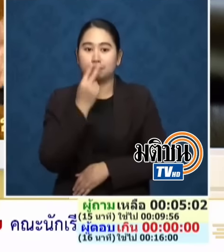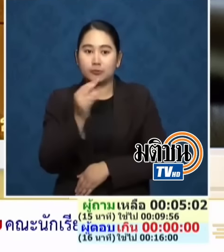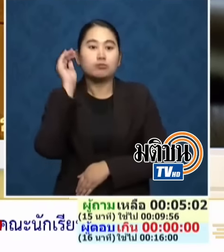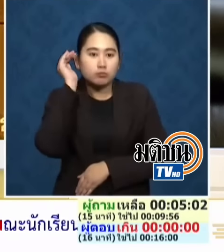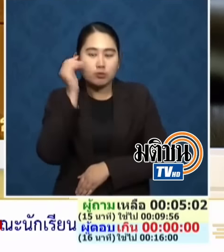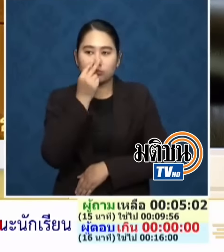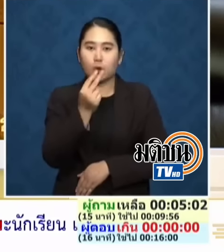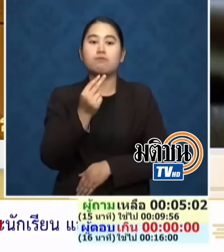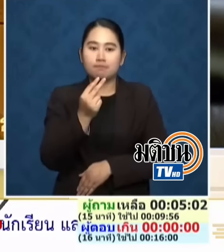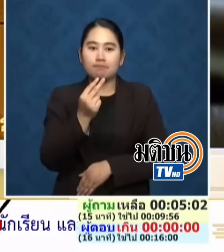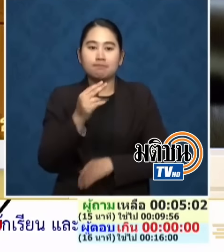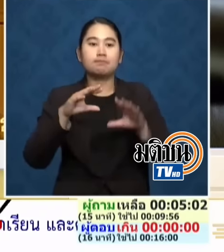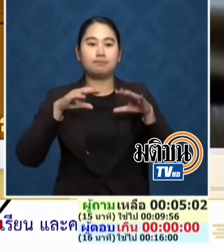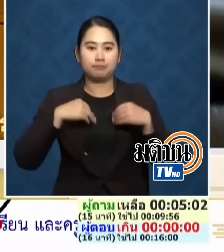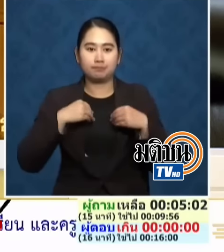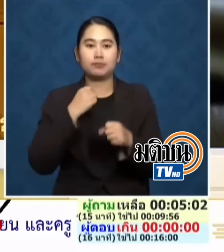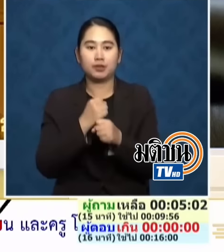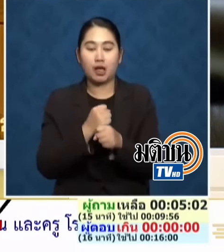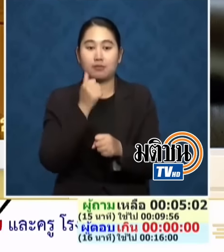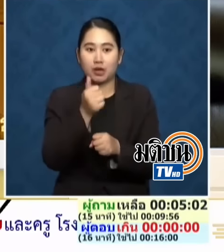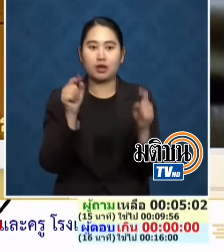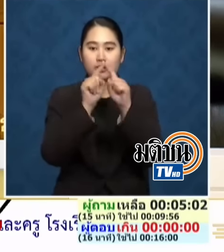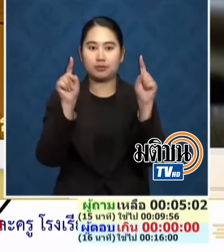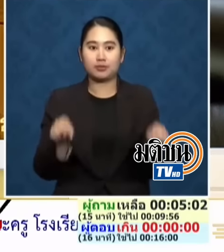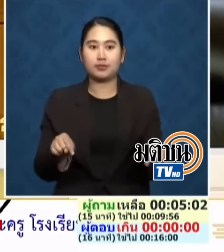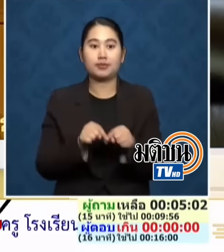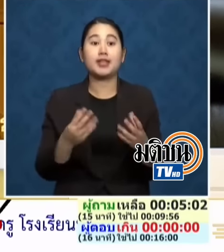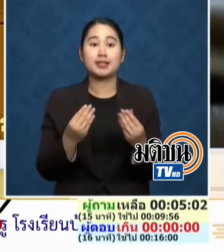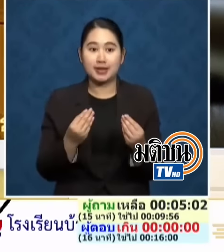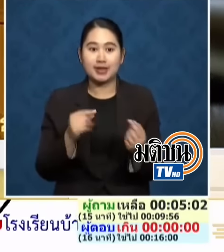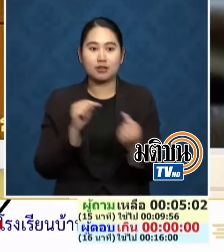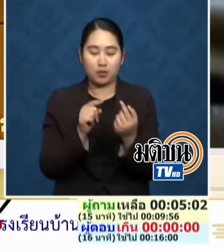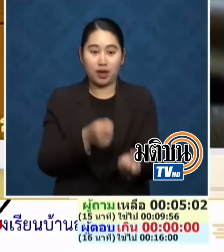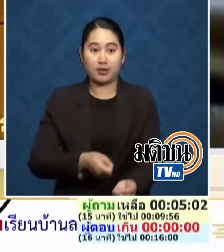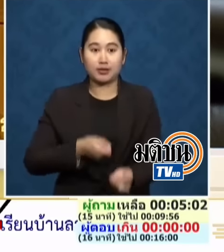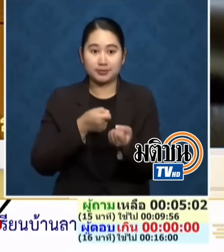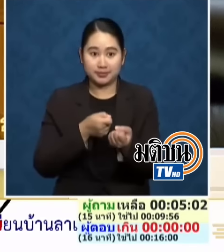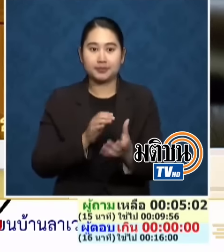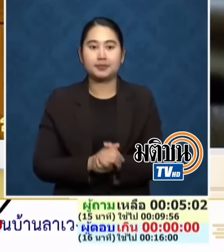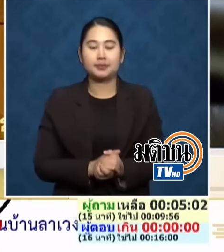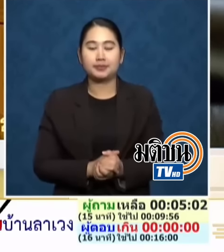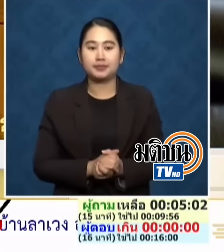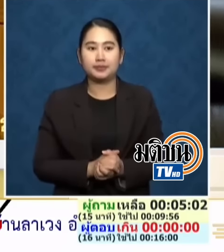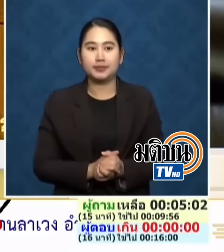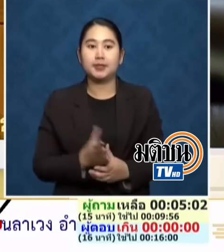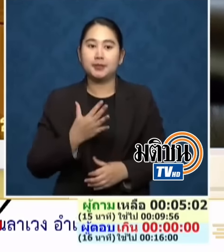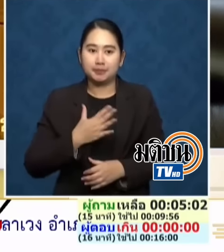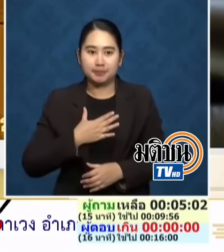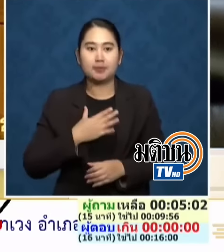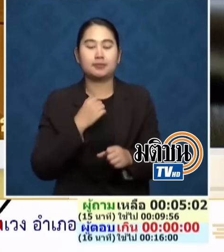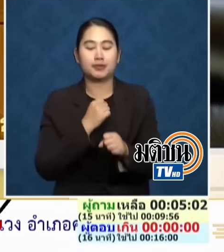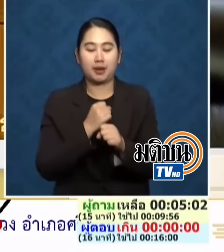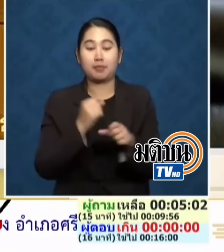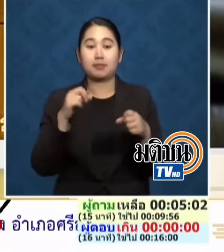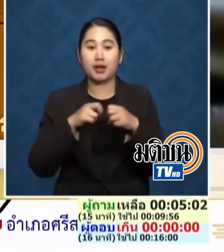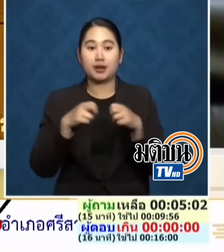ให้กพี่นเกษฐกรณผู้ได้รบเอกษสารสทธประเภทชโนตรเพื่อการเกษตหลายส่หายอย่างนะครับที่ผมกำลงแ้ปัหา